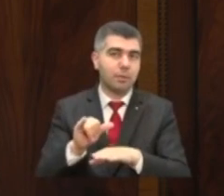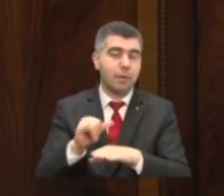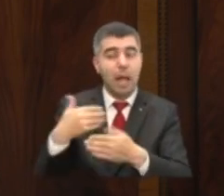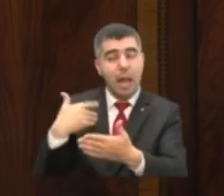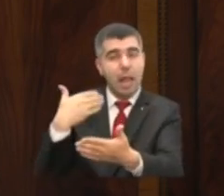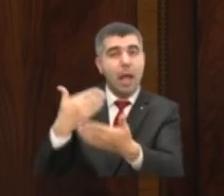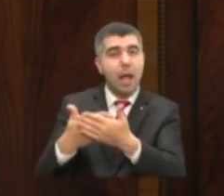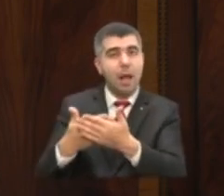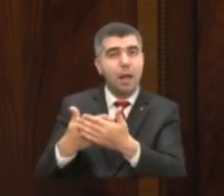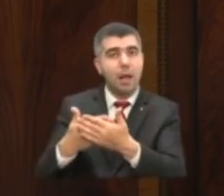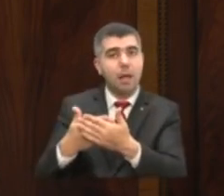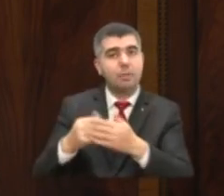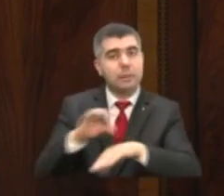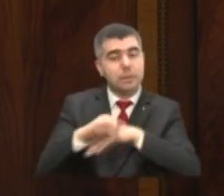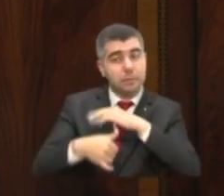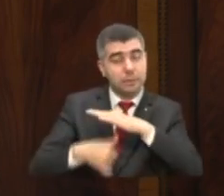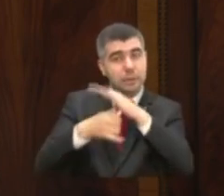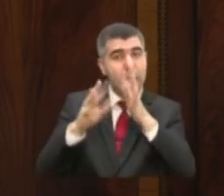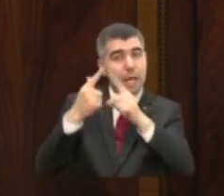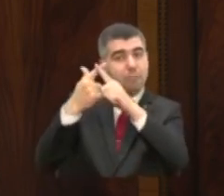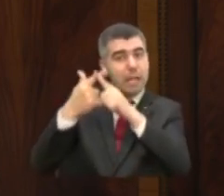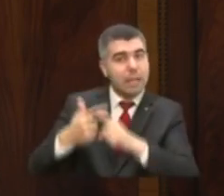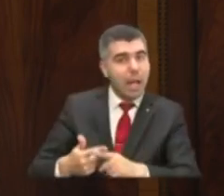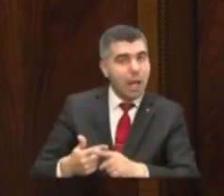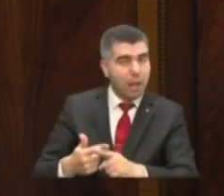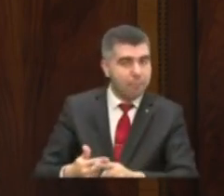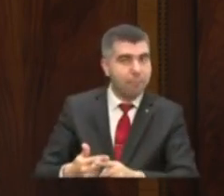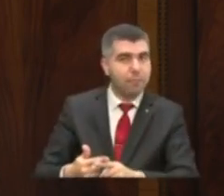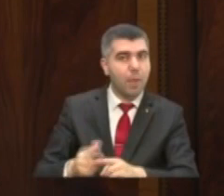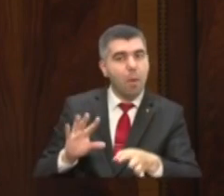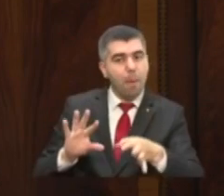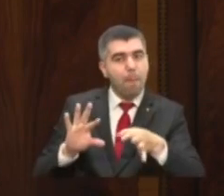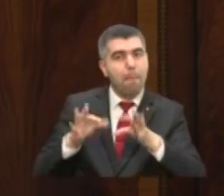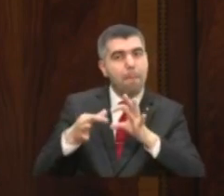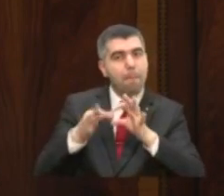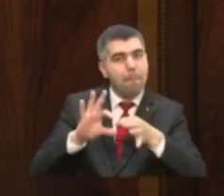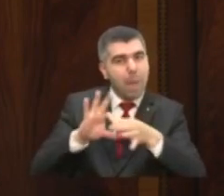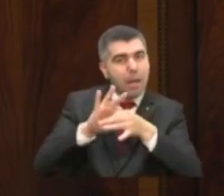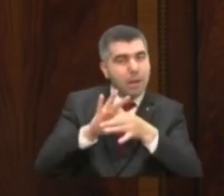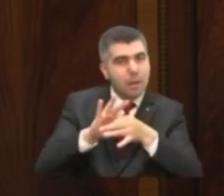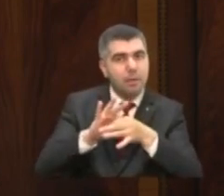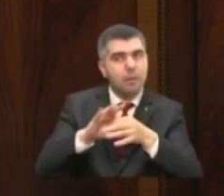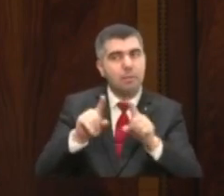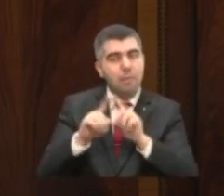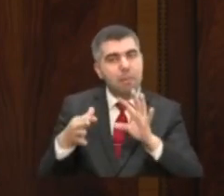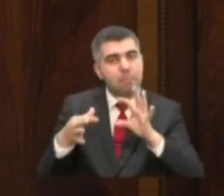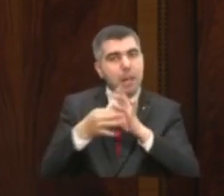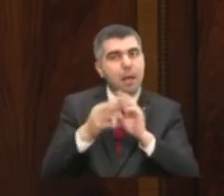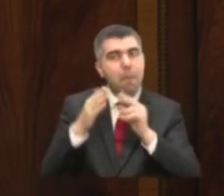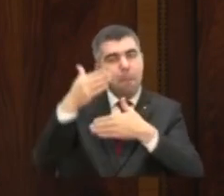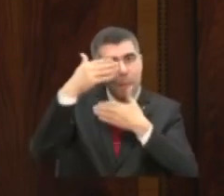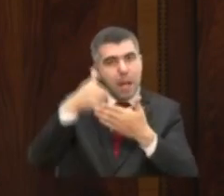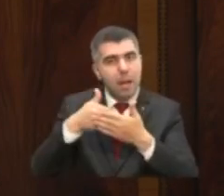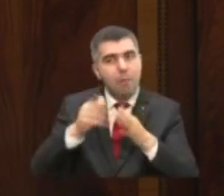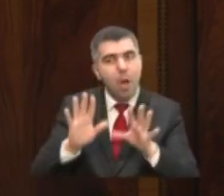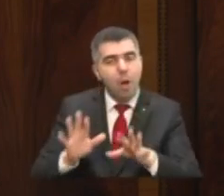للحسابات، كذلك قبل منه المجلس الاقتصادي وبنك المغرب والكثير من المؤسسات الوطنية اللي عطى